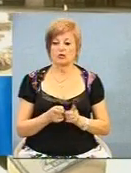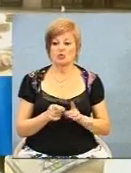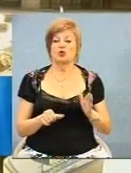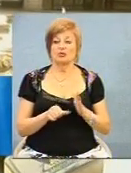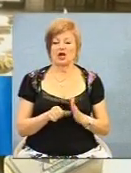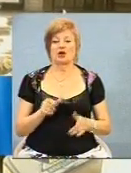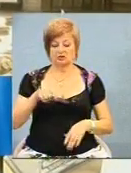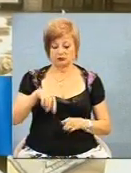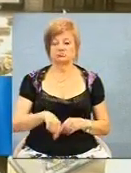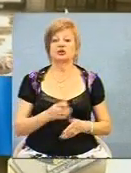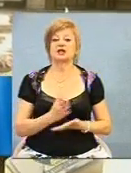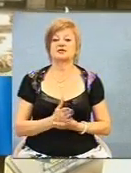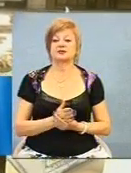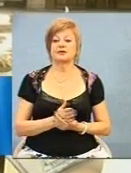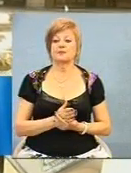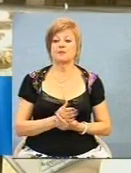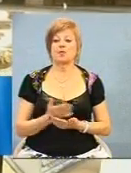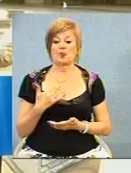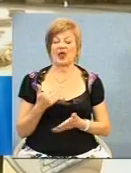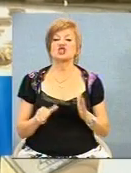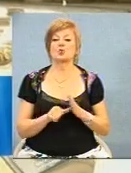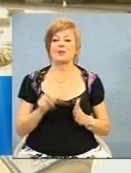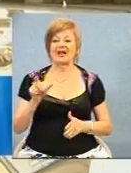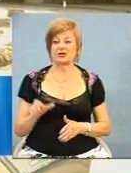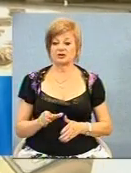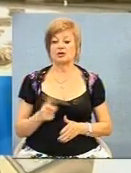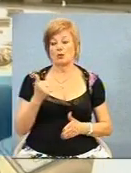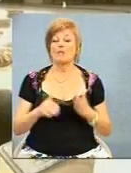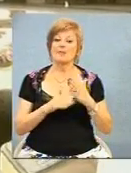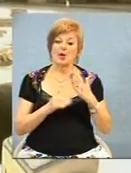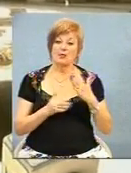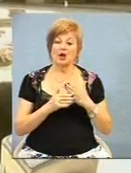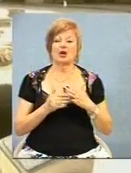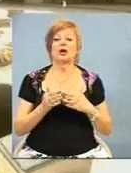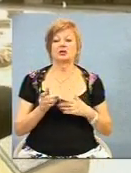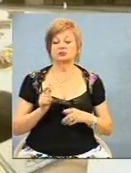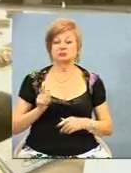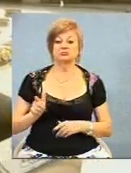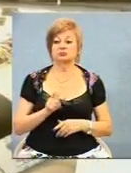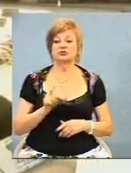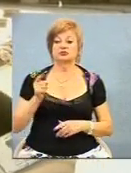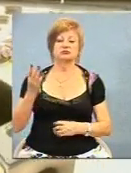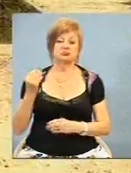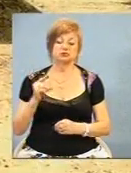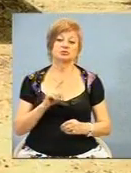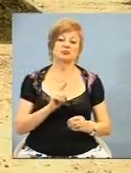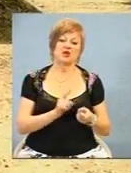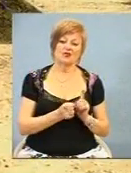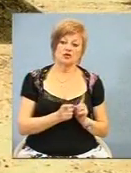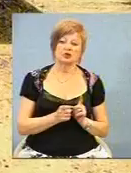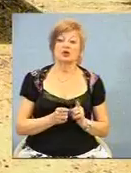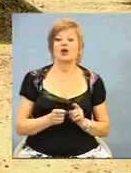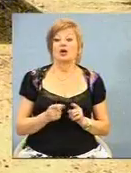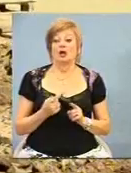бригаді переводчик. Бригадир наш, можна так сказати. Да, і він допомагає, він постійно з нами є, а вони нам говорять, він переводить. Об'єкт ще